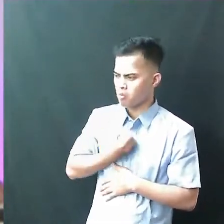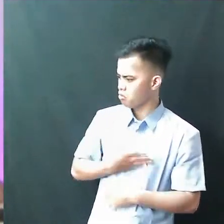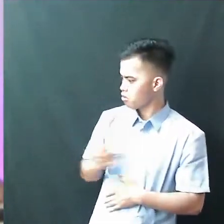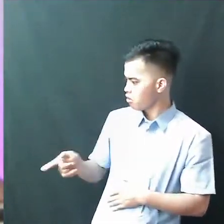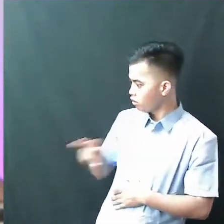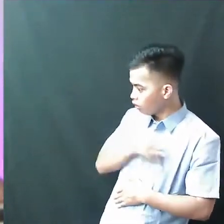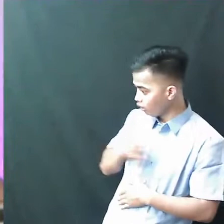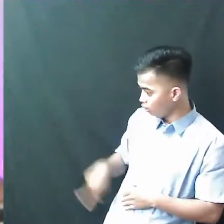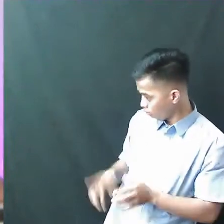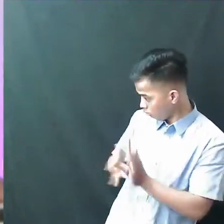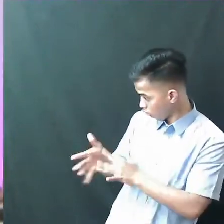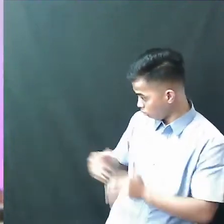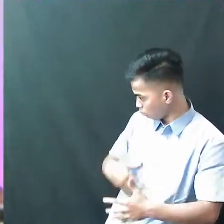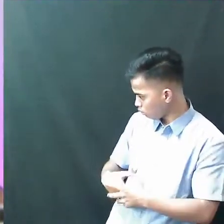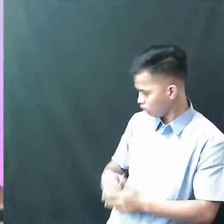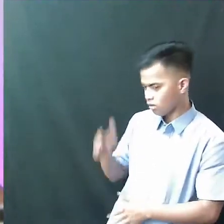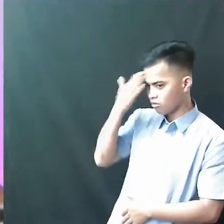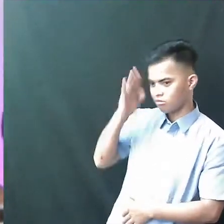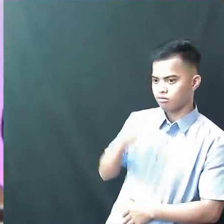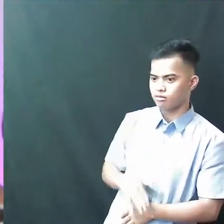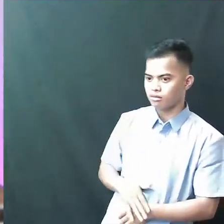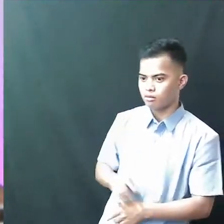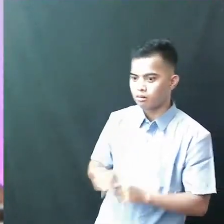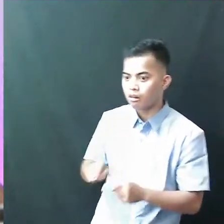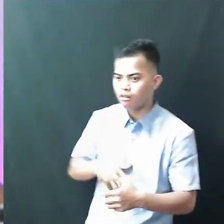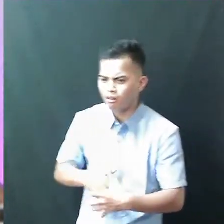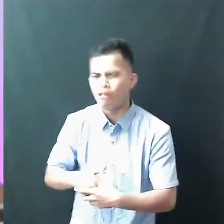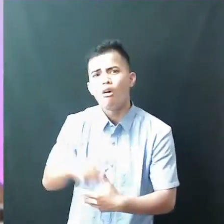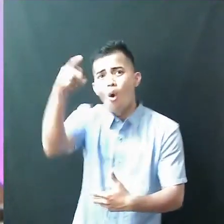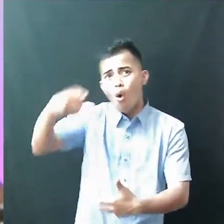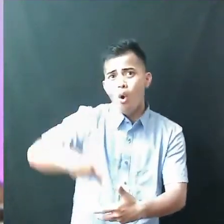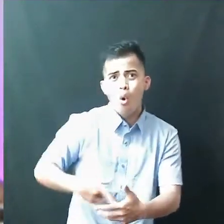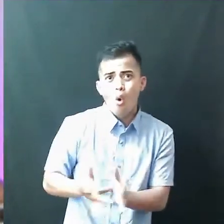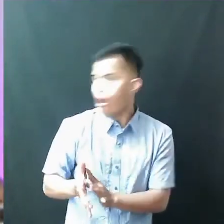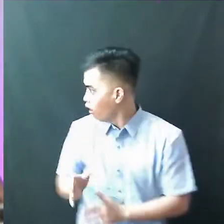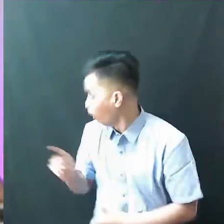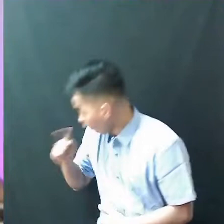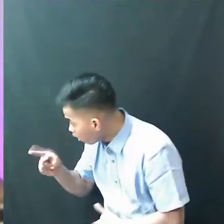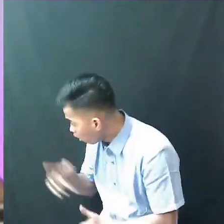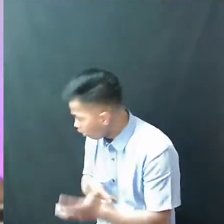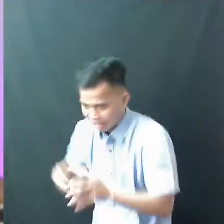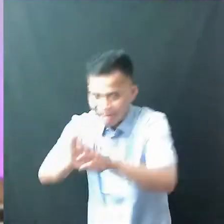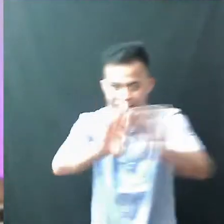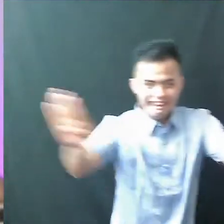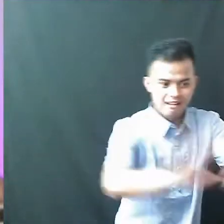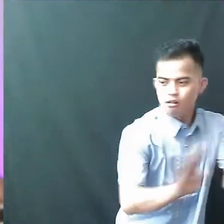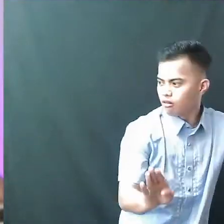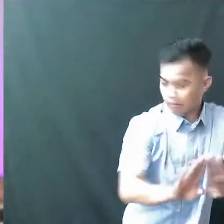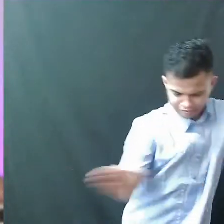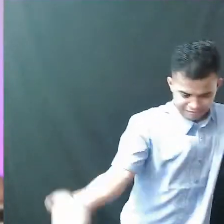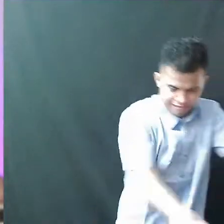hari. Wa siya kabalo. Kung kabalo sila, I'm sure mahatag siya ang iyang kagulingon nga